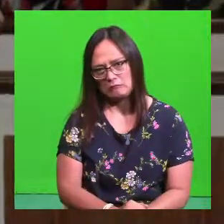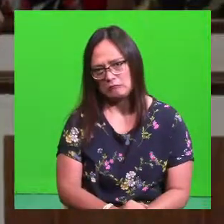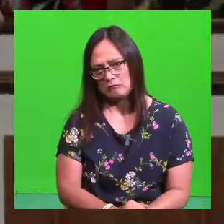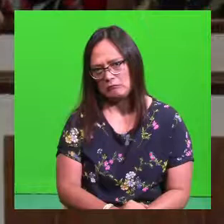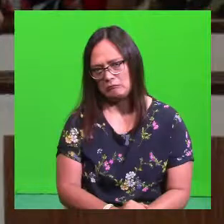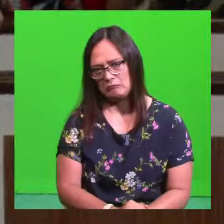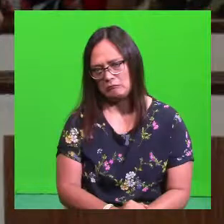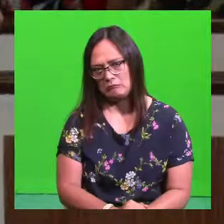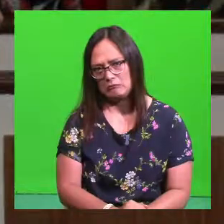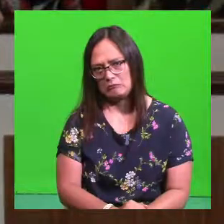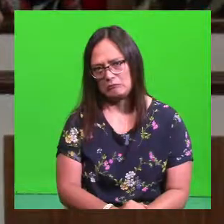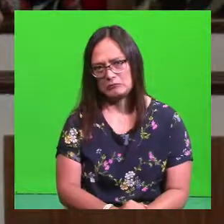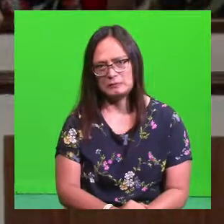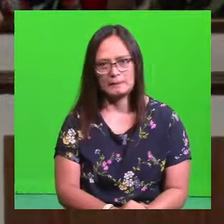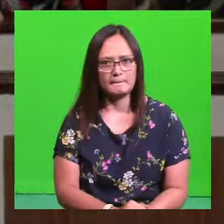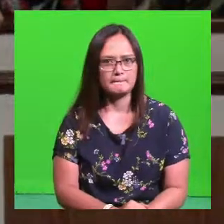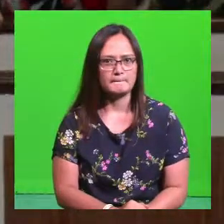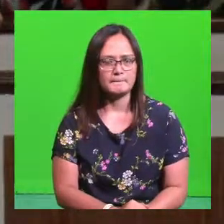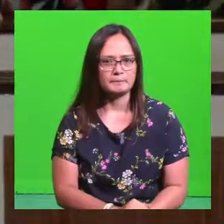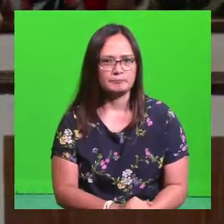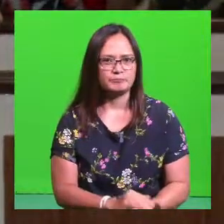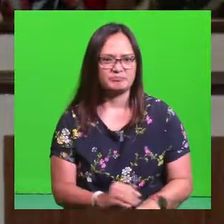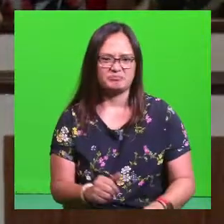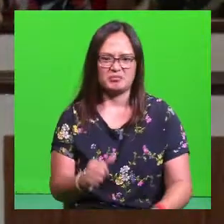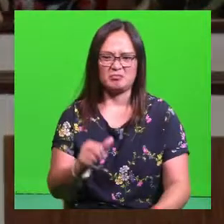Walang pinagkaiba po yan sa pelikulang umiyak ka.